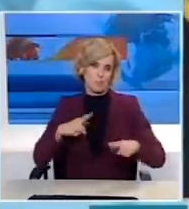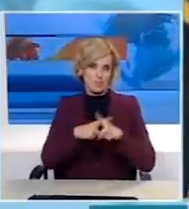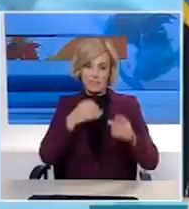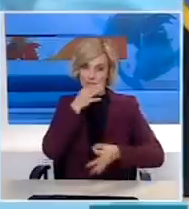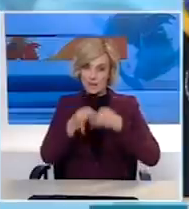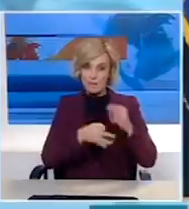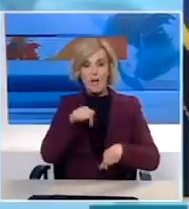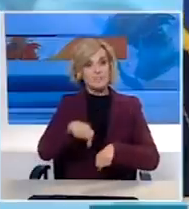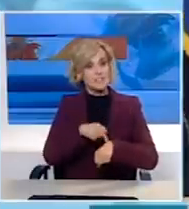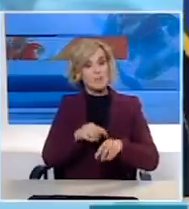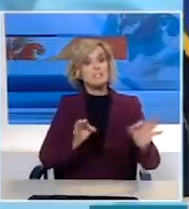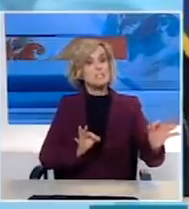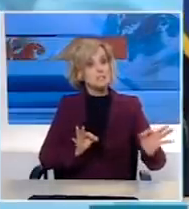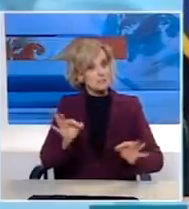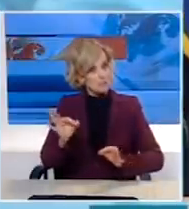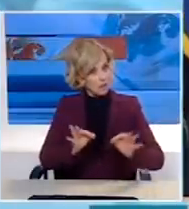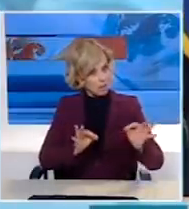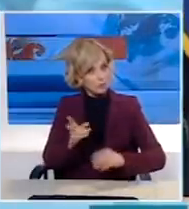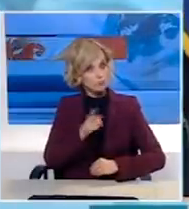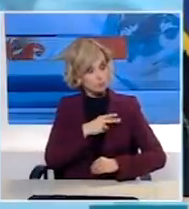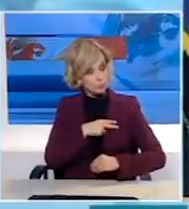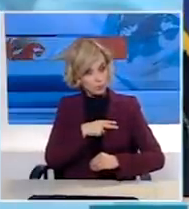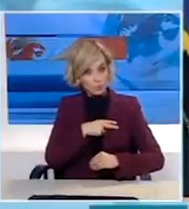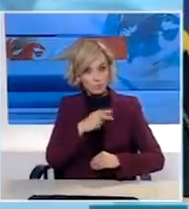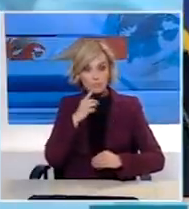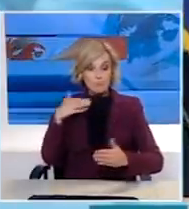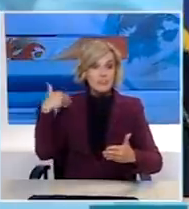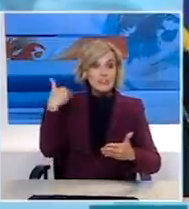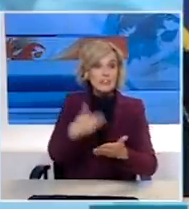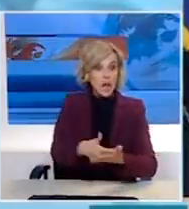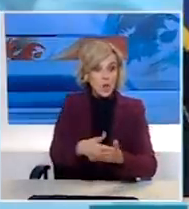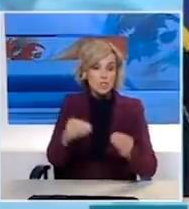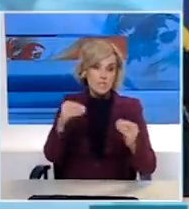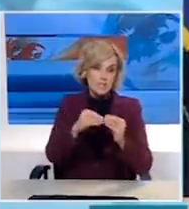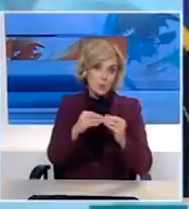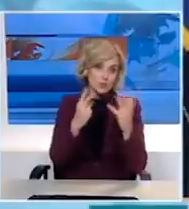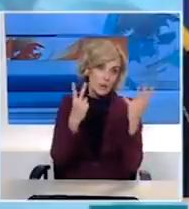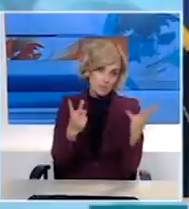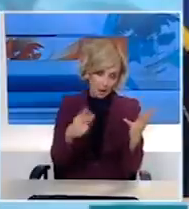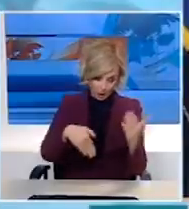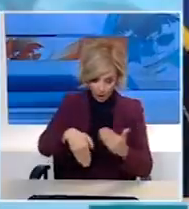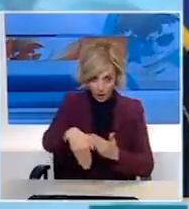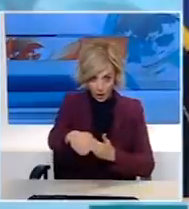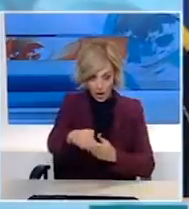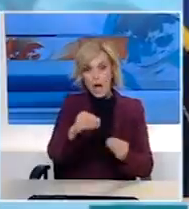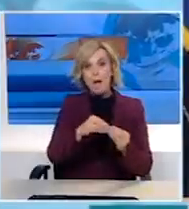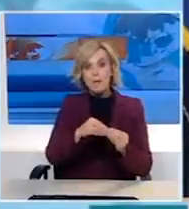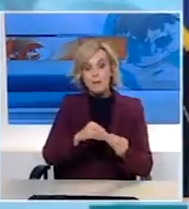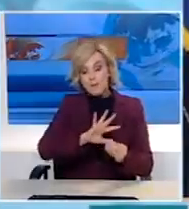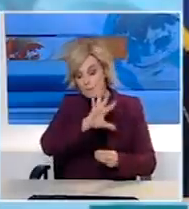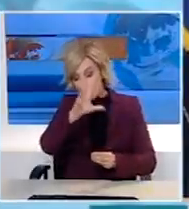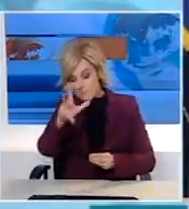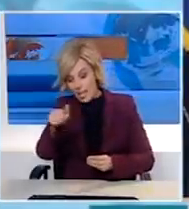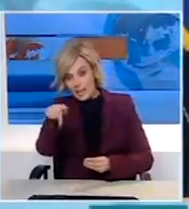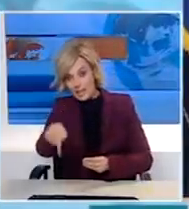πρώτο μέρος του σχεδίου μας, το οποίο ολοκληρώνεται στις 27 Απριλίου. Μέχρι τότε πρέπει να ξεκαθαρίσουμε και πρέπει να γίνει